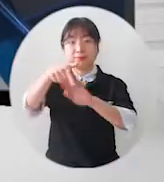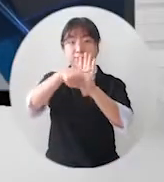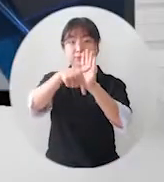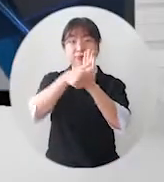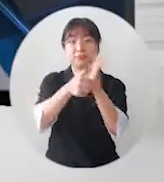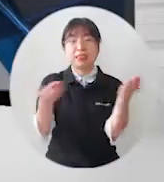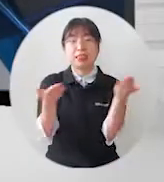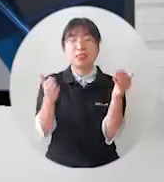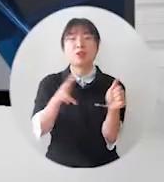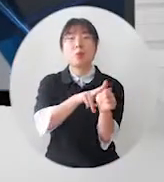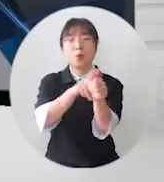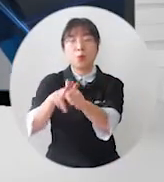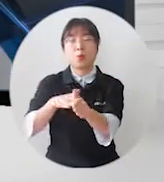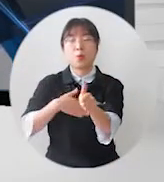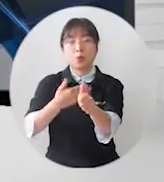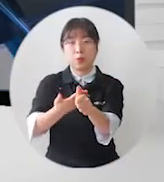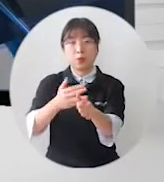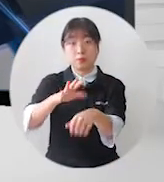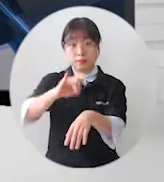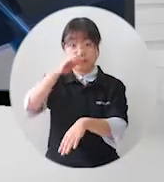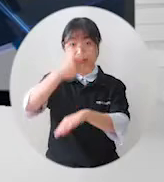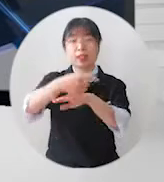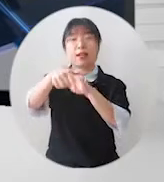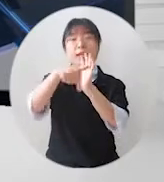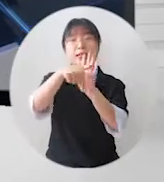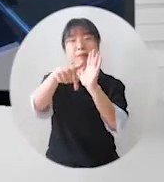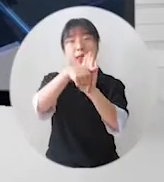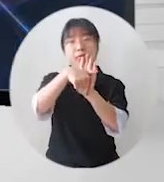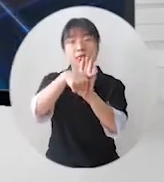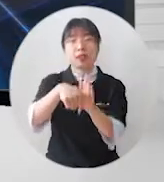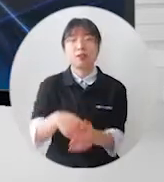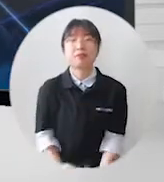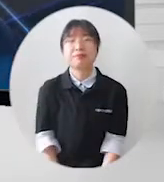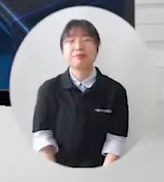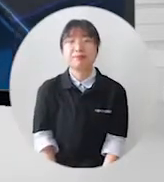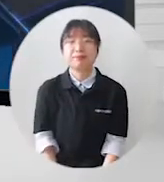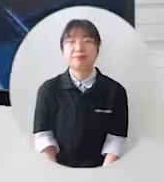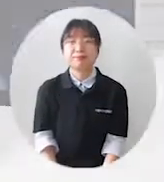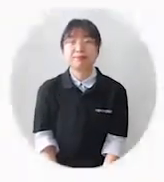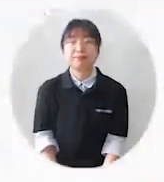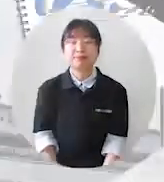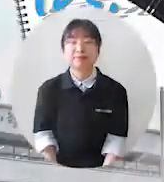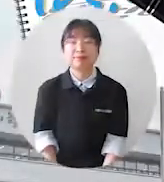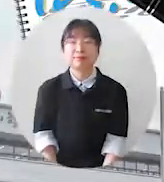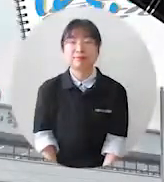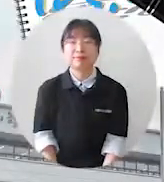이어서 의왕 게시판과 일자리 정보를 전해드립니다. 먼저 의왕 게시판입니다.